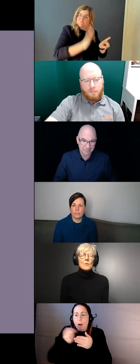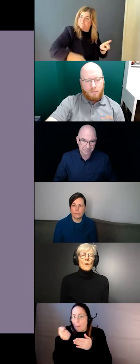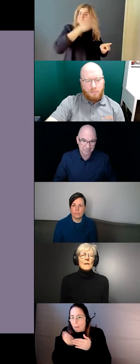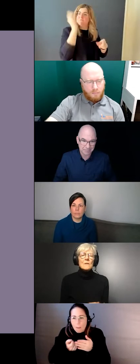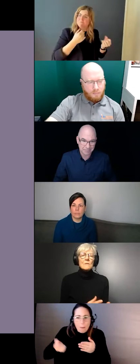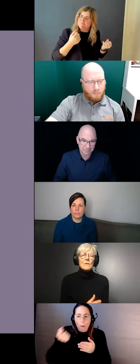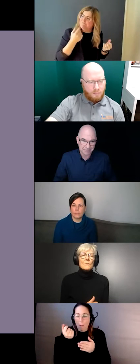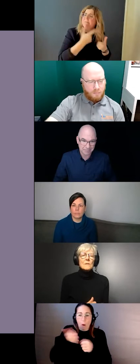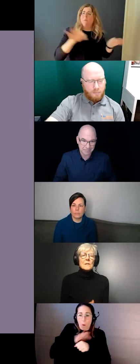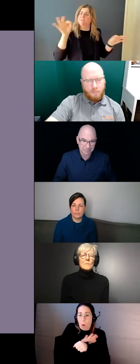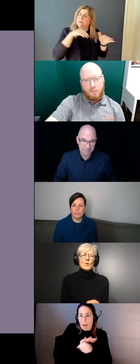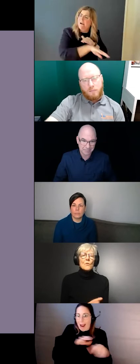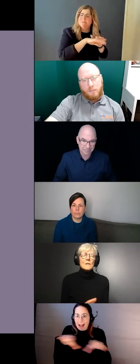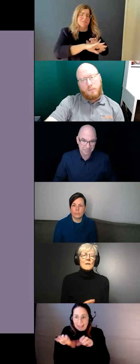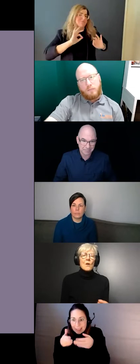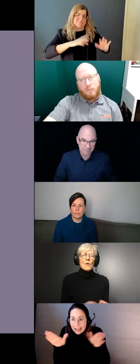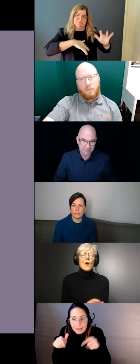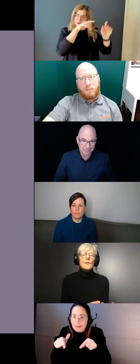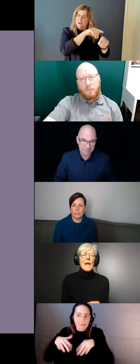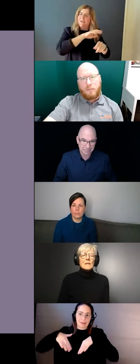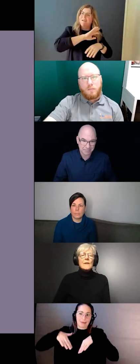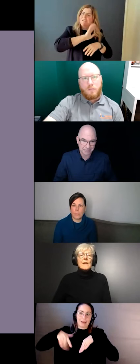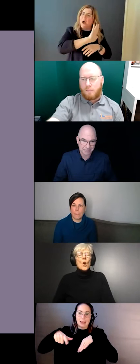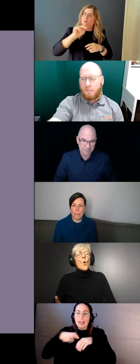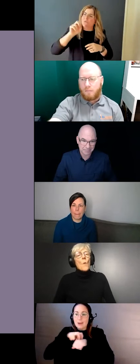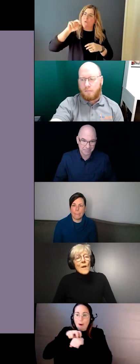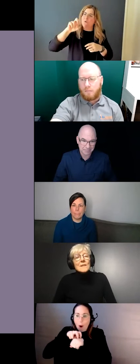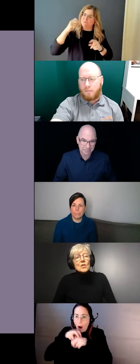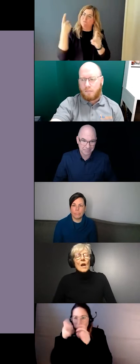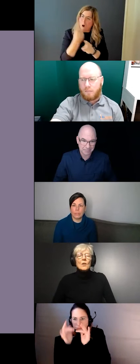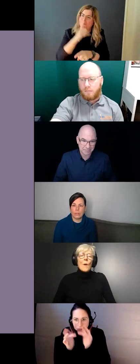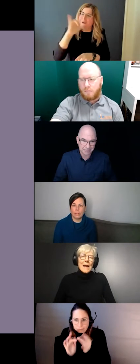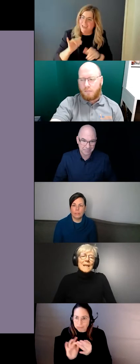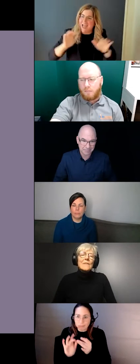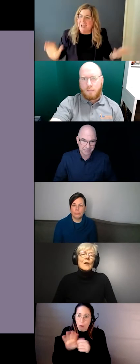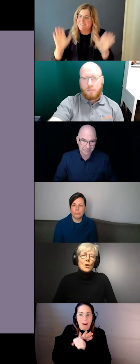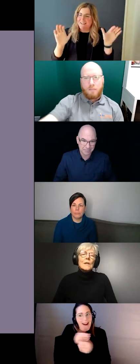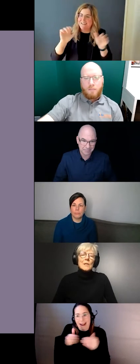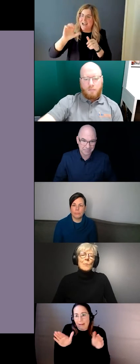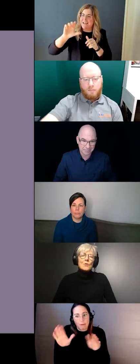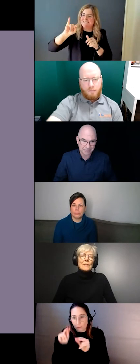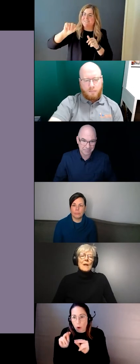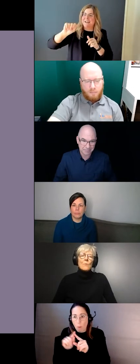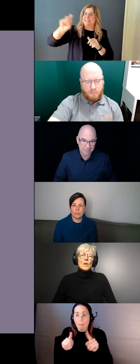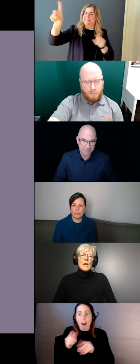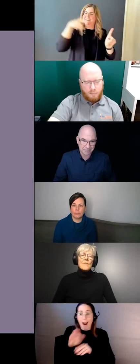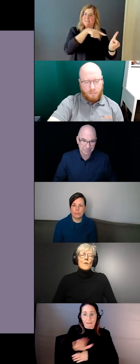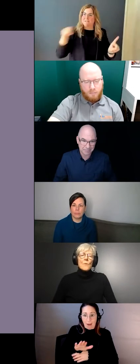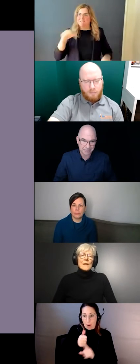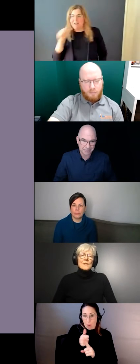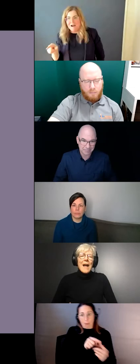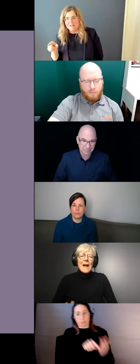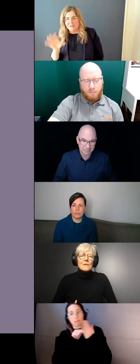Le cerveau, les systèmes et les neurones ne sont pas complètement activés. Mais un enfant qui a eu cette exposition tôt à la langue,